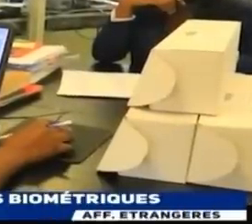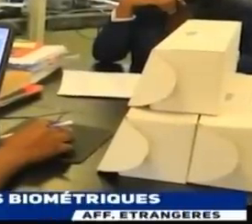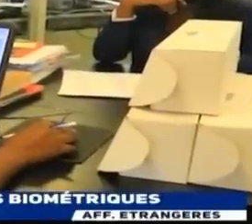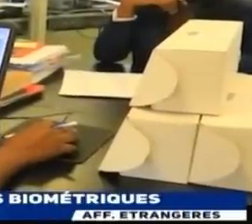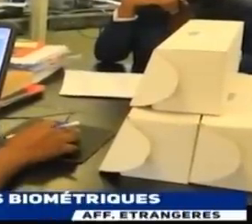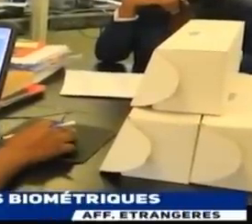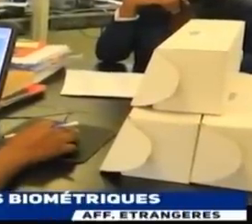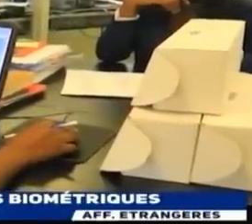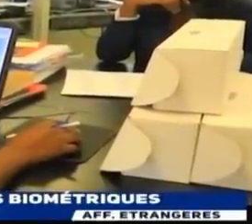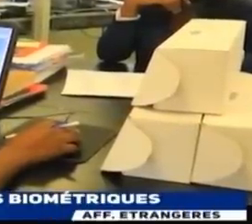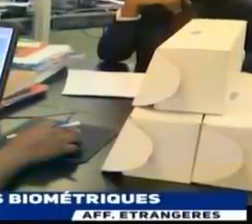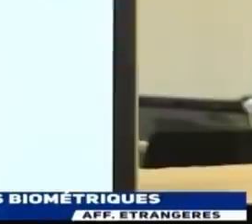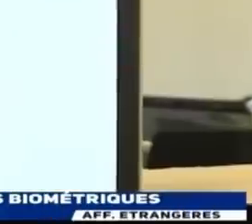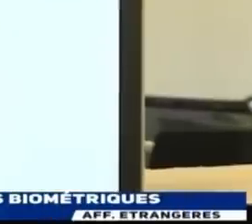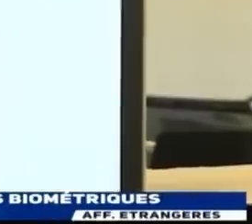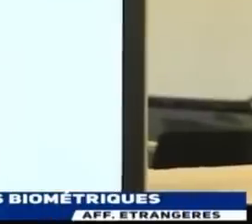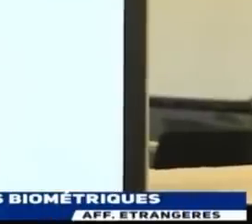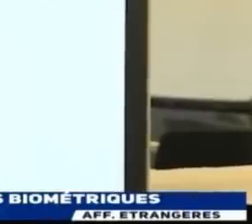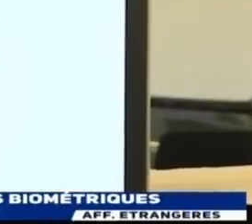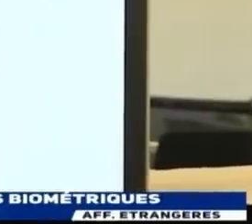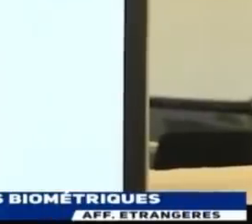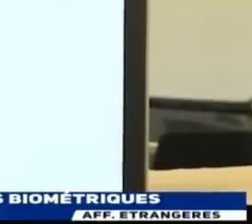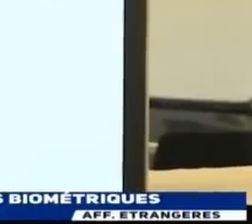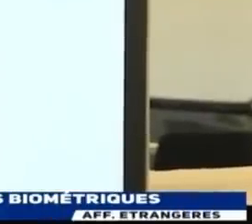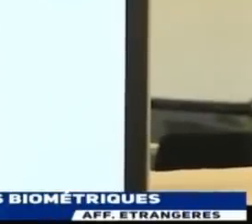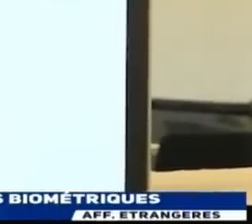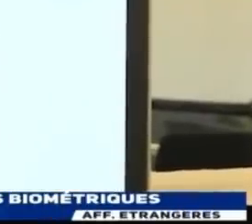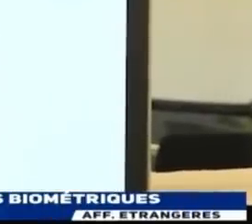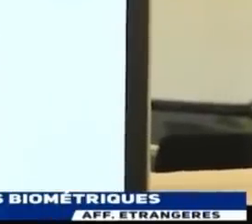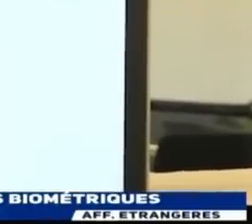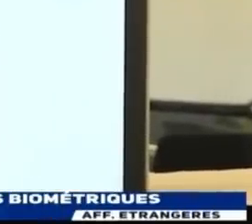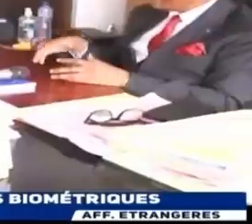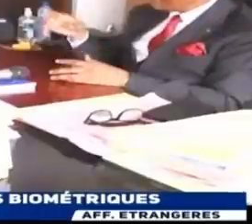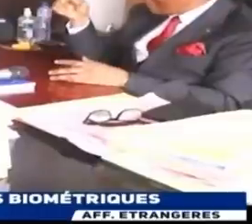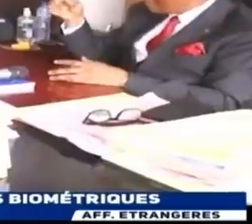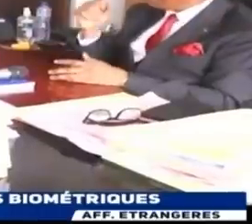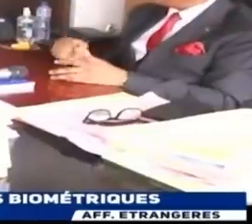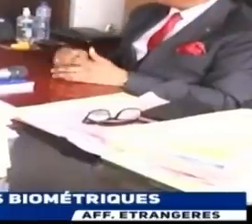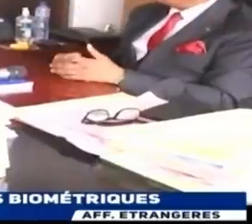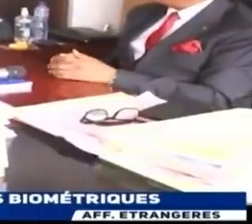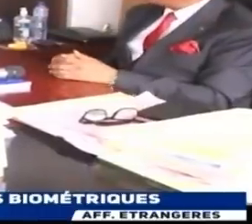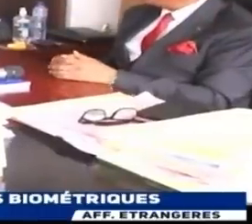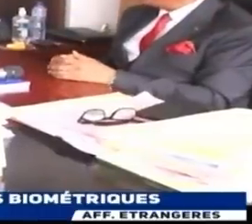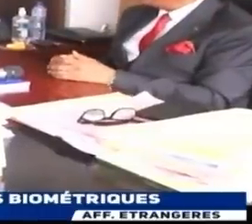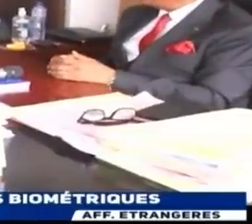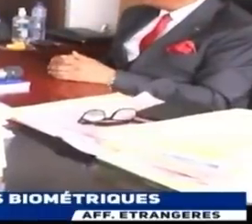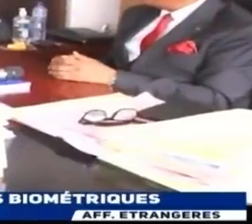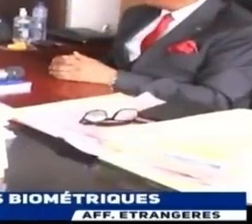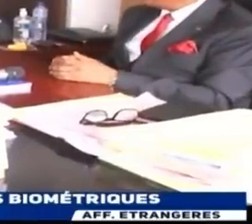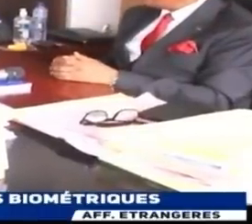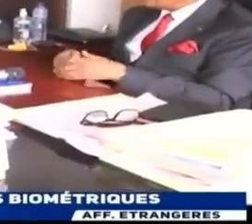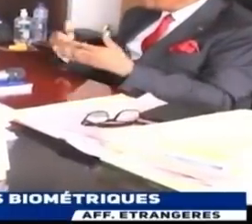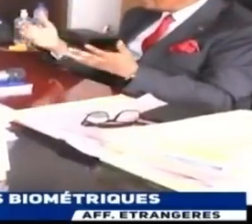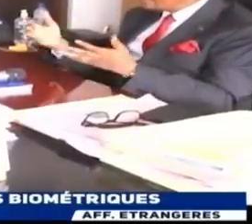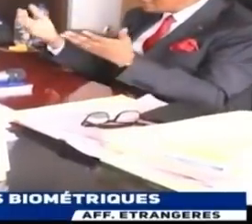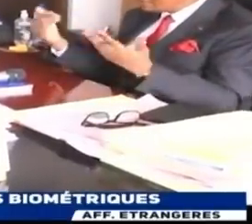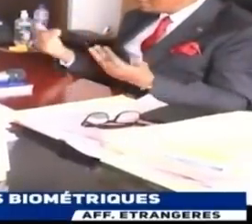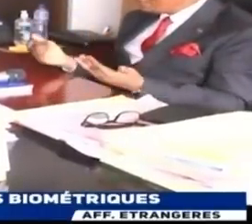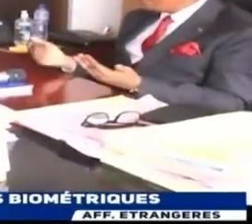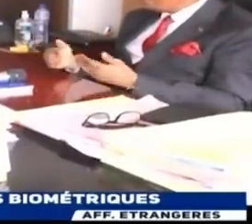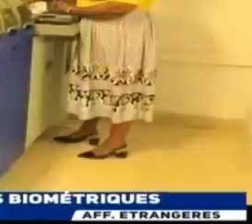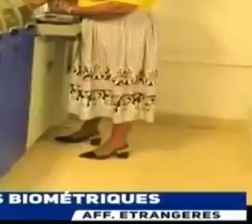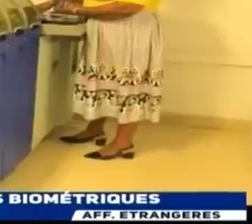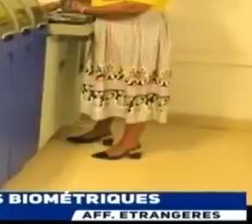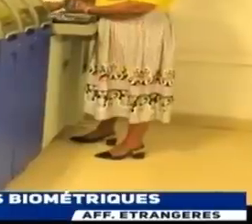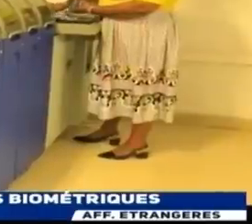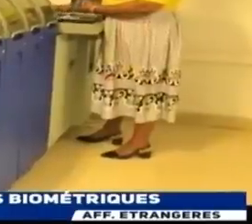le passeport est indispensable pour tout déplacement. Le ministère des Affaires étrangères, autorité habilitée à produire cet